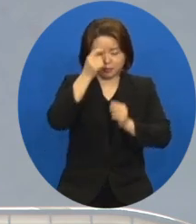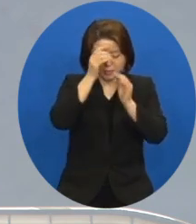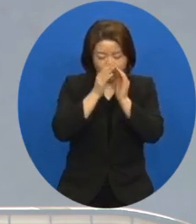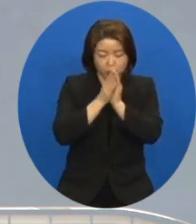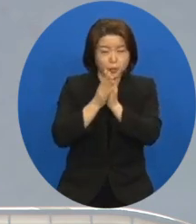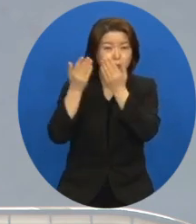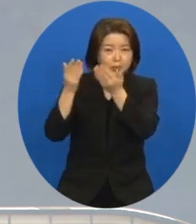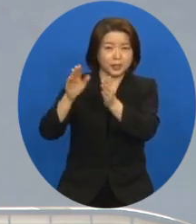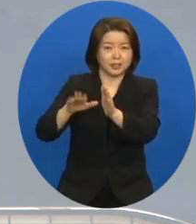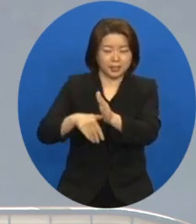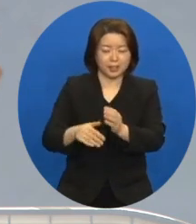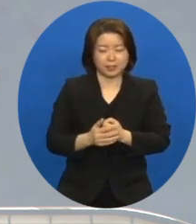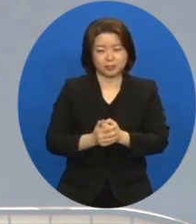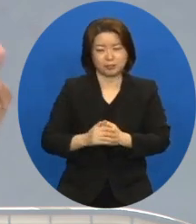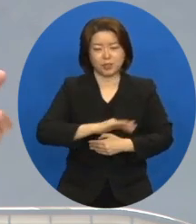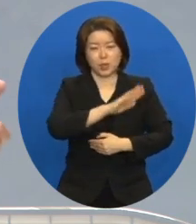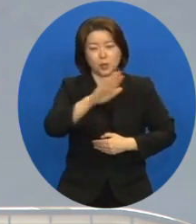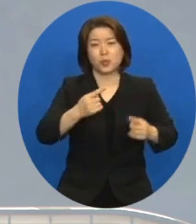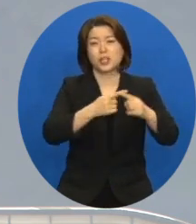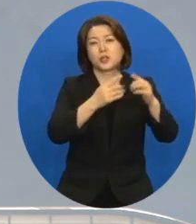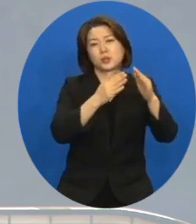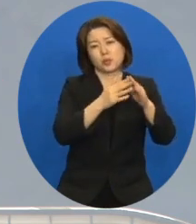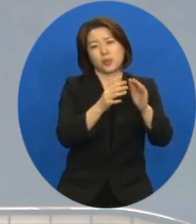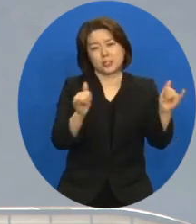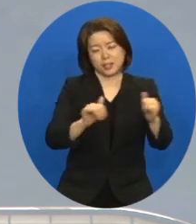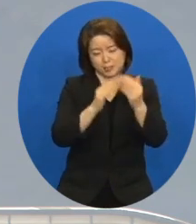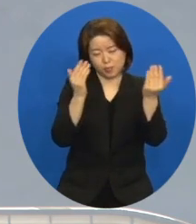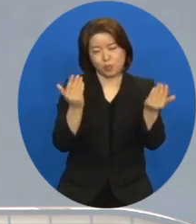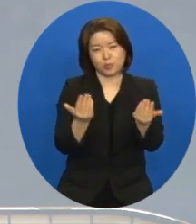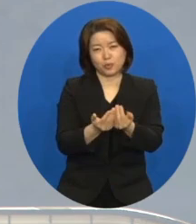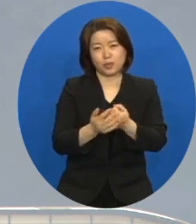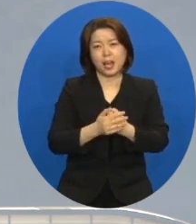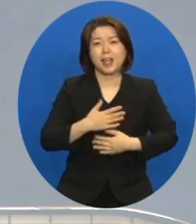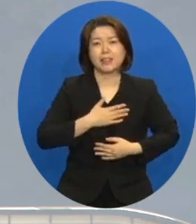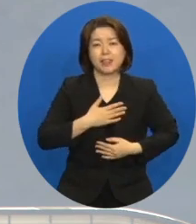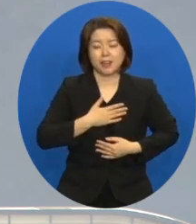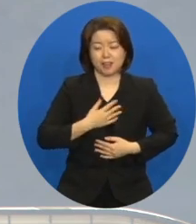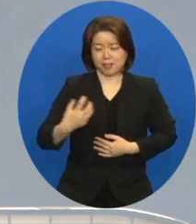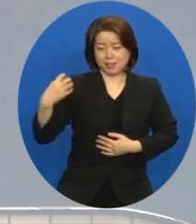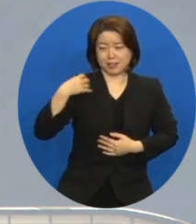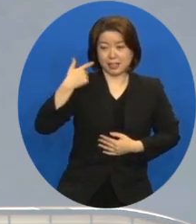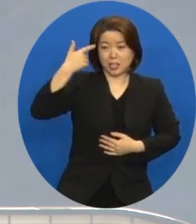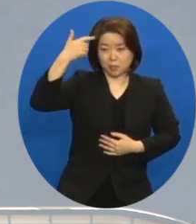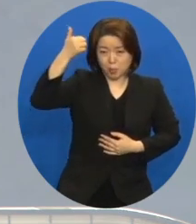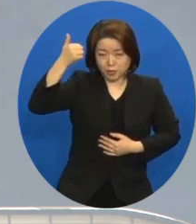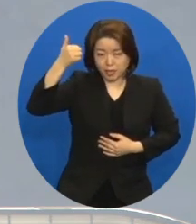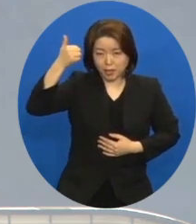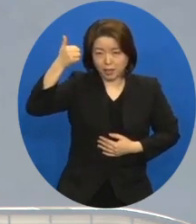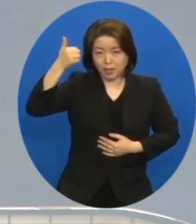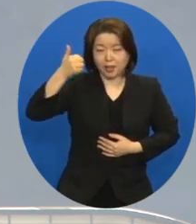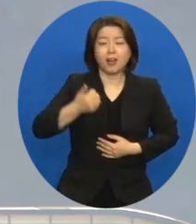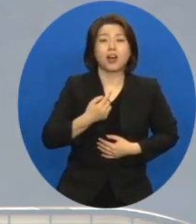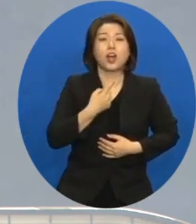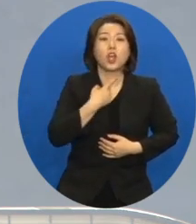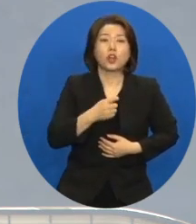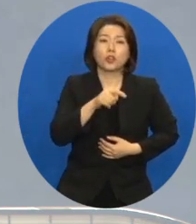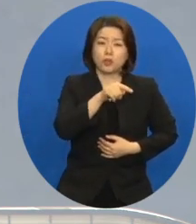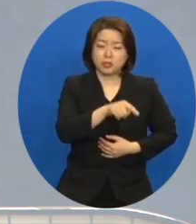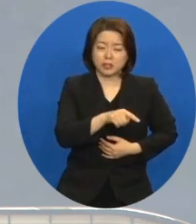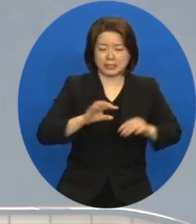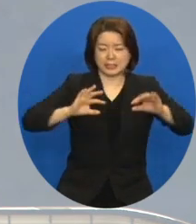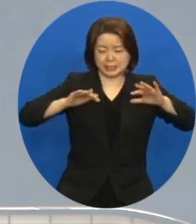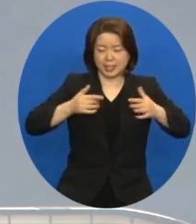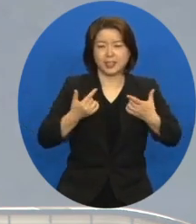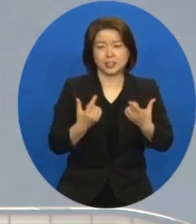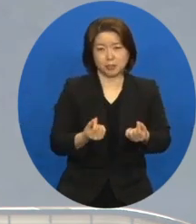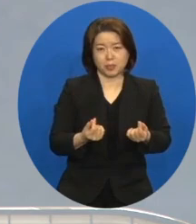기도하기를 우리 선한목자교회 교인들이 제가 담임 목사였음이 자랑스럽다,